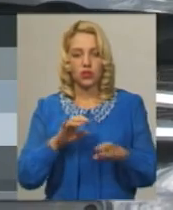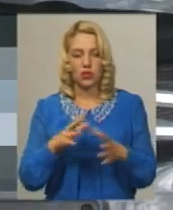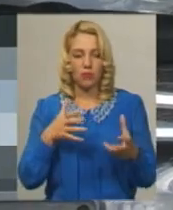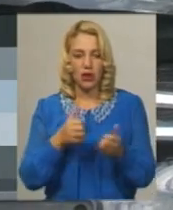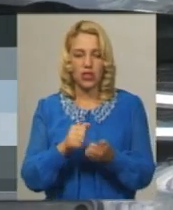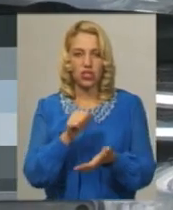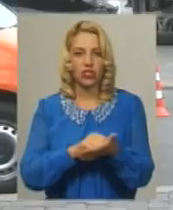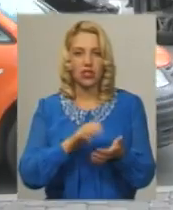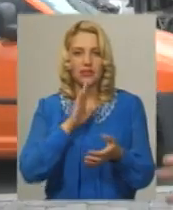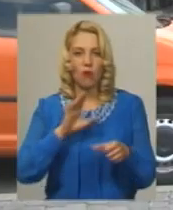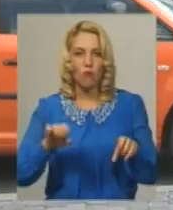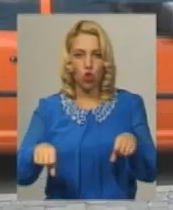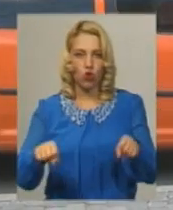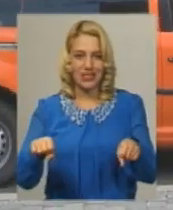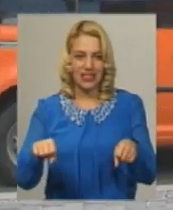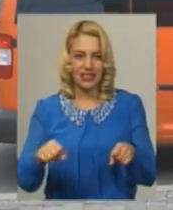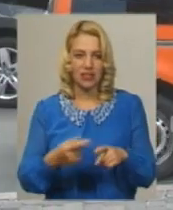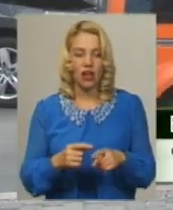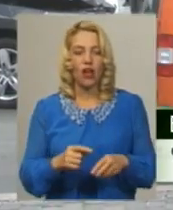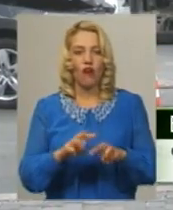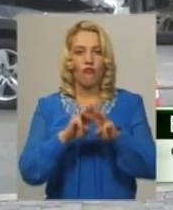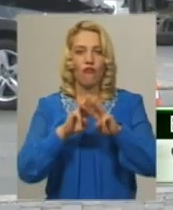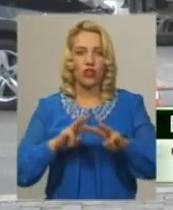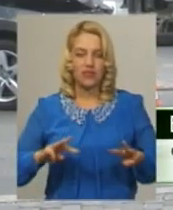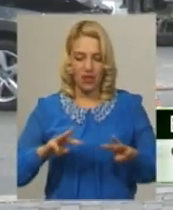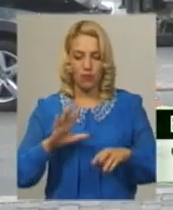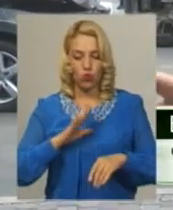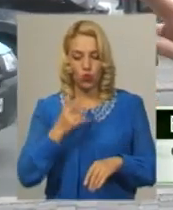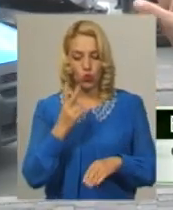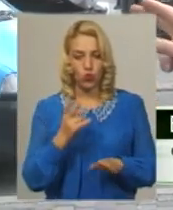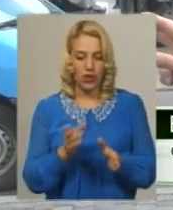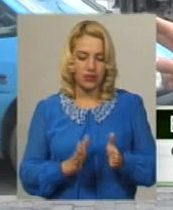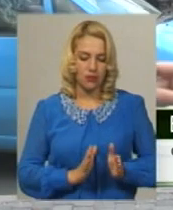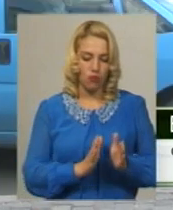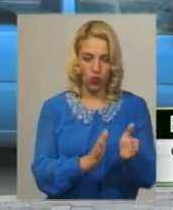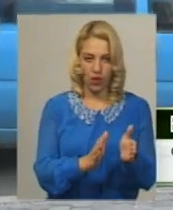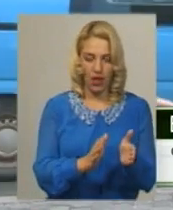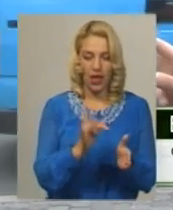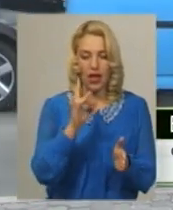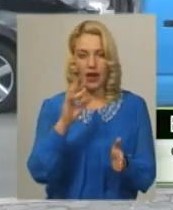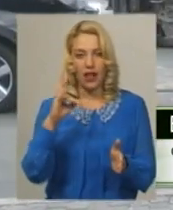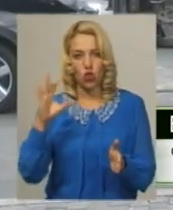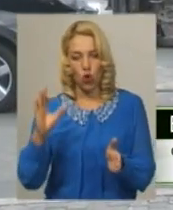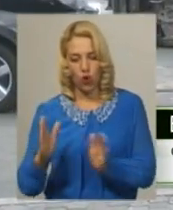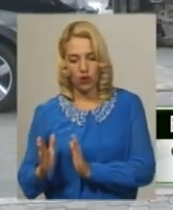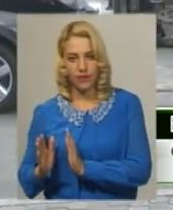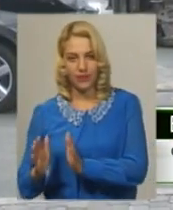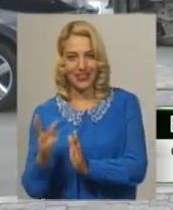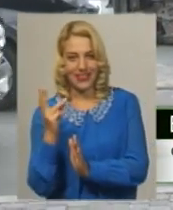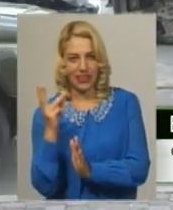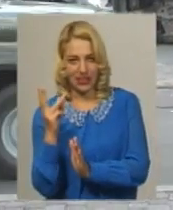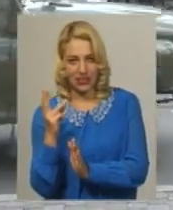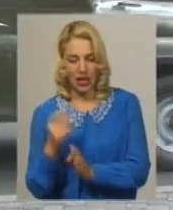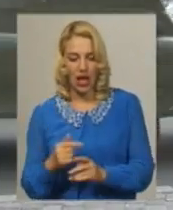через мотоциклістку. «Фольксваген їхав по другій смузі, а «Рено» їхав по третій смузі. Перед «Фольксвагеном»